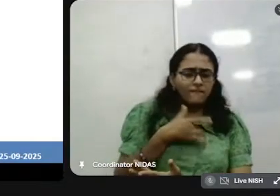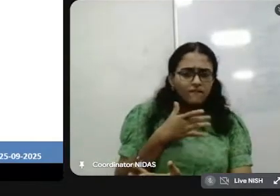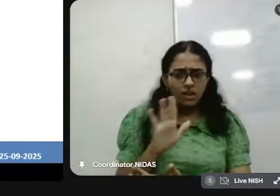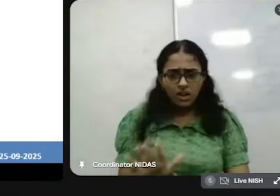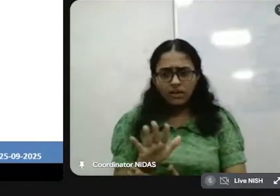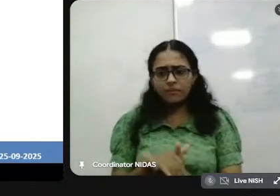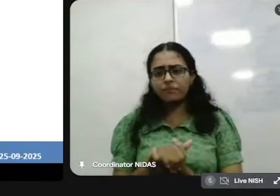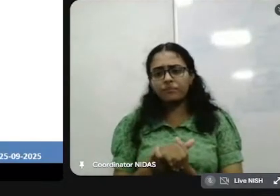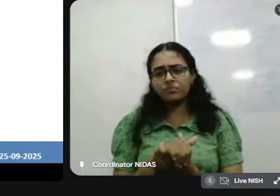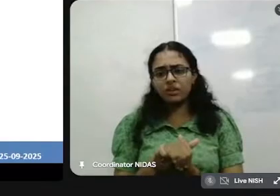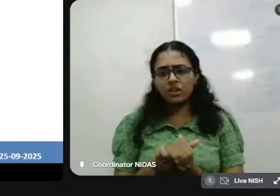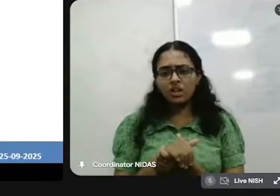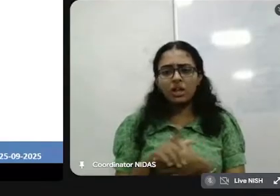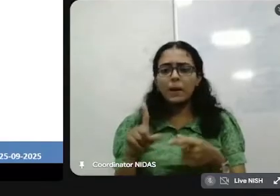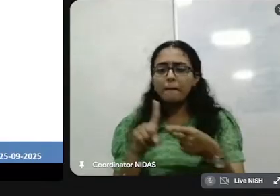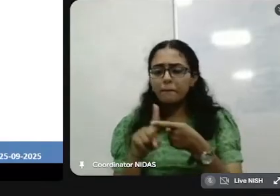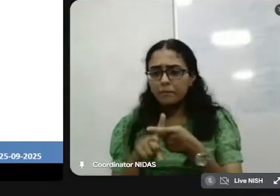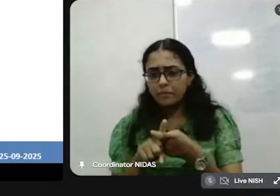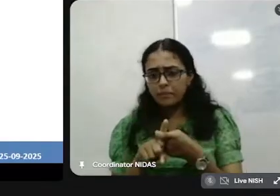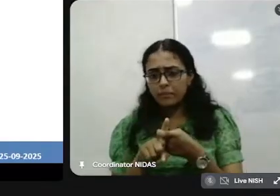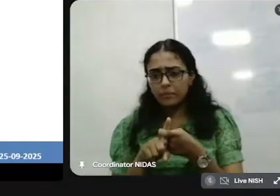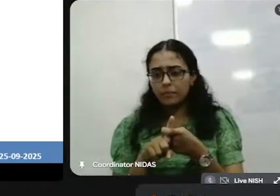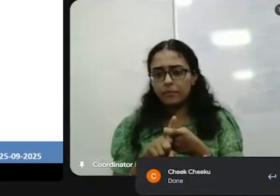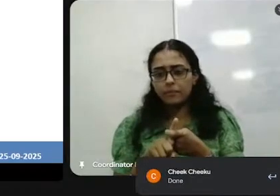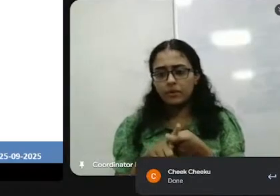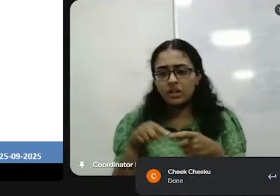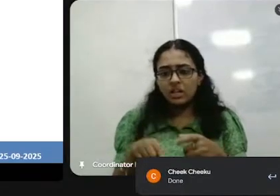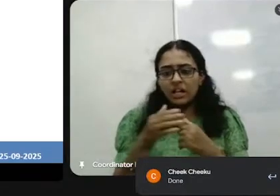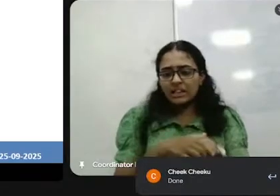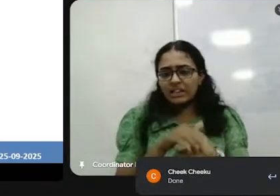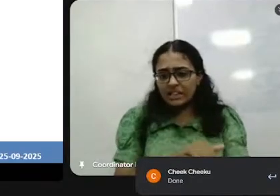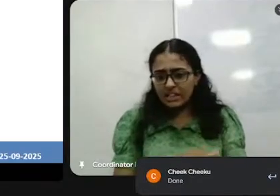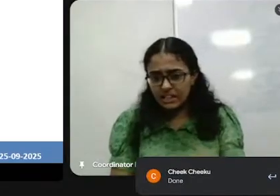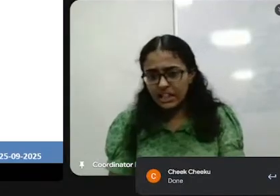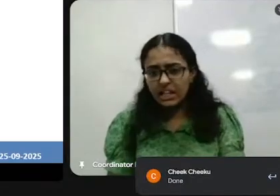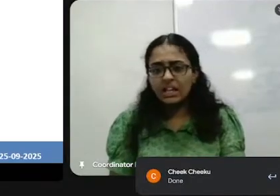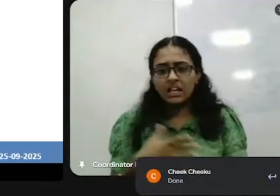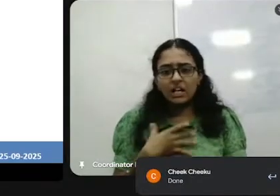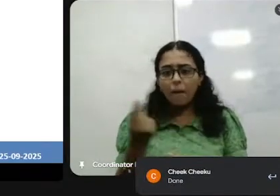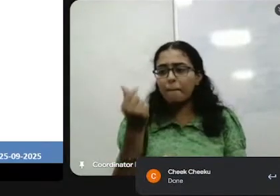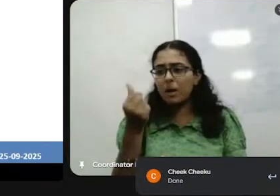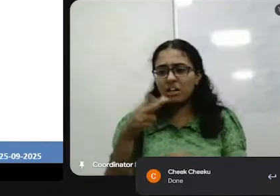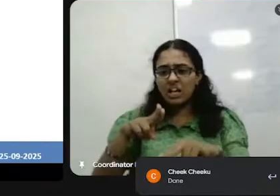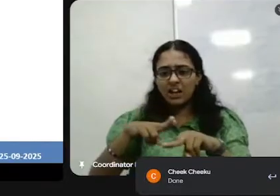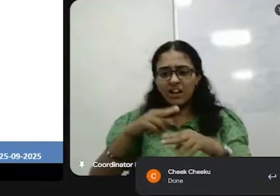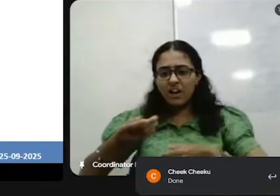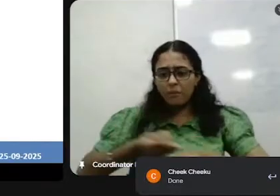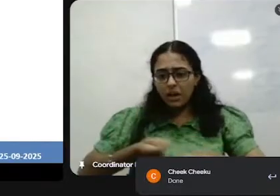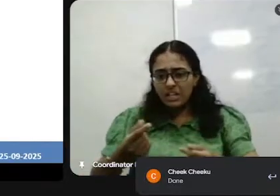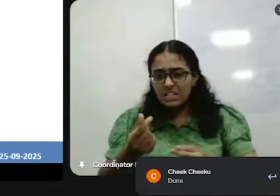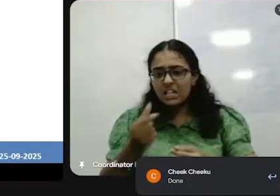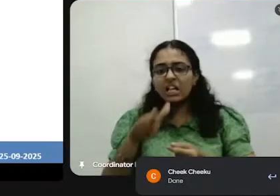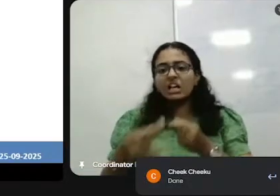ഫേസ് ചെയ്യുന്നുണ്ടായിരിക്കാം. അതേപോലെ തന്നെ ട്രീറ്റ്മെന്റ്സിനും തെറപ്പിയും ഒക്കെ എടുത്ത് ഒരുപാട് സാമ്പത്തികമായിട്ടുള്ള ബുദ്ധിമുട്ടുകളും അവർ ഫേസ്